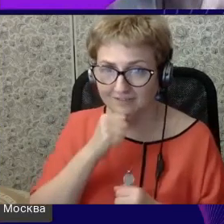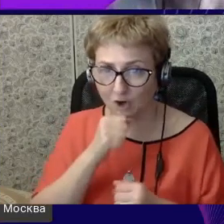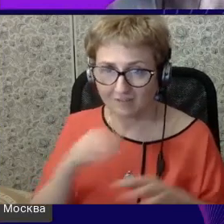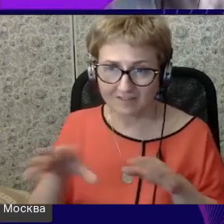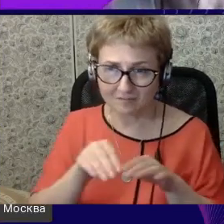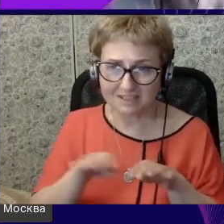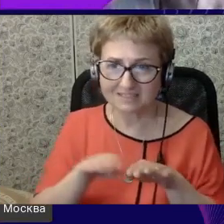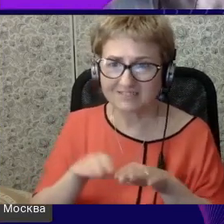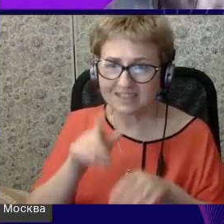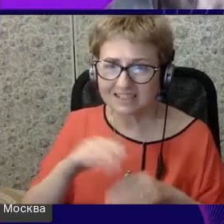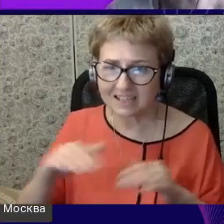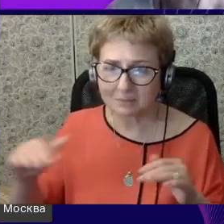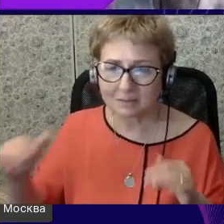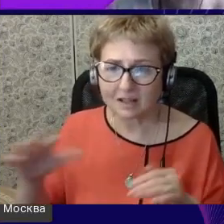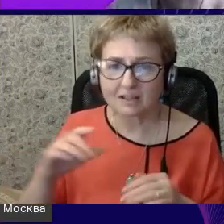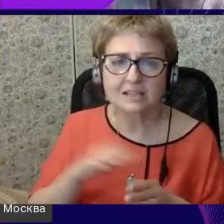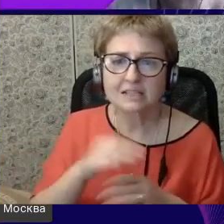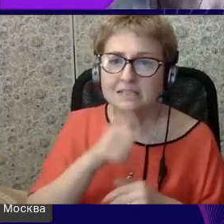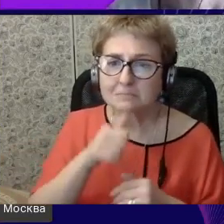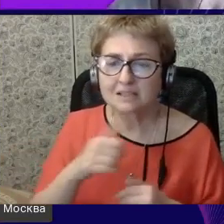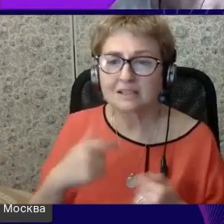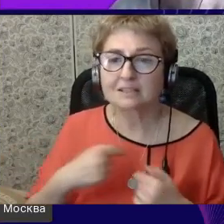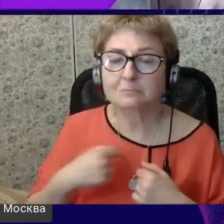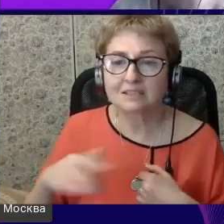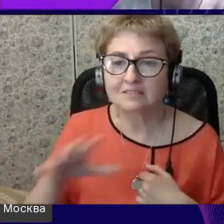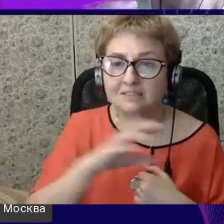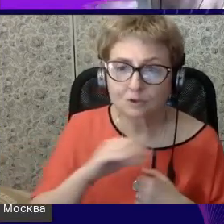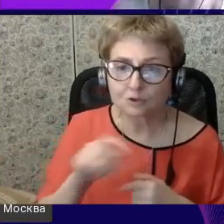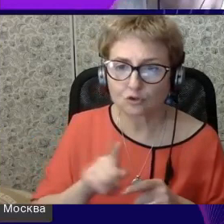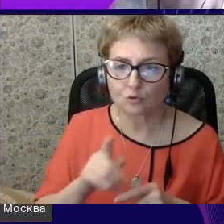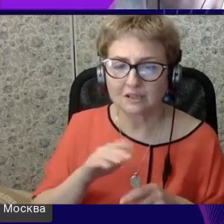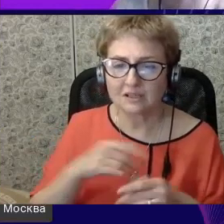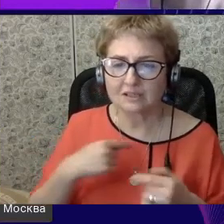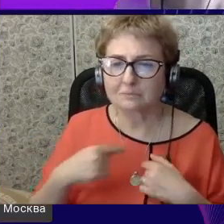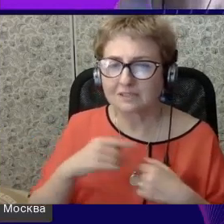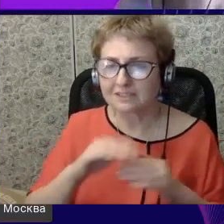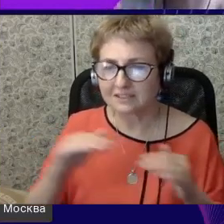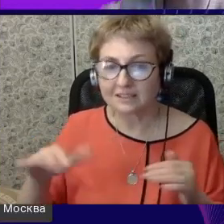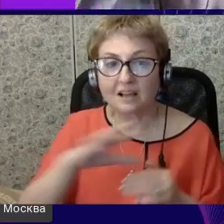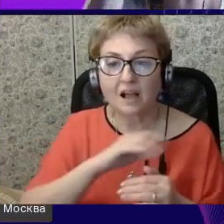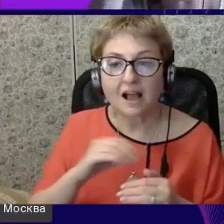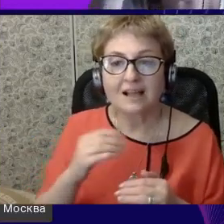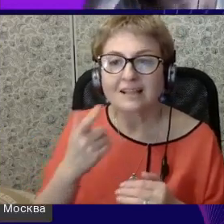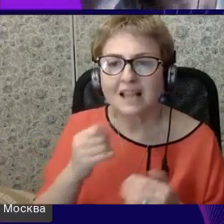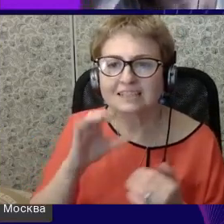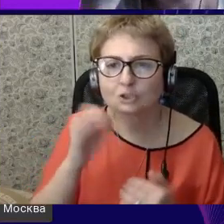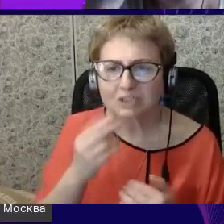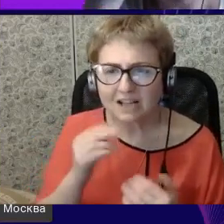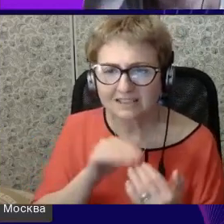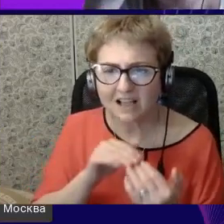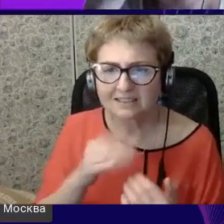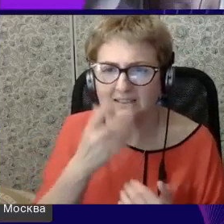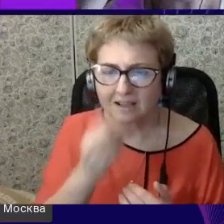соревнования. И это нормально. И любой человек имеет право взрослеть со сверстниками и испытывать все то, что испытывают их